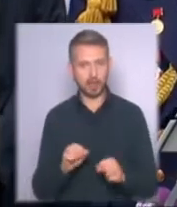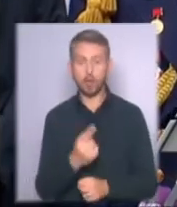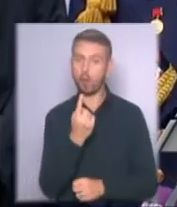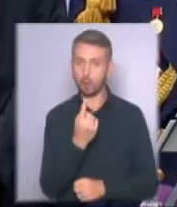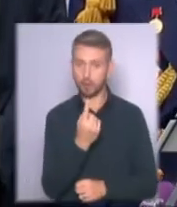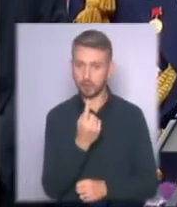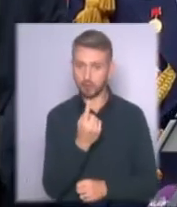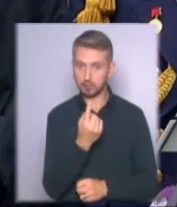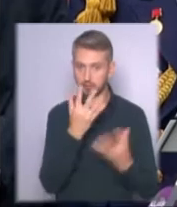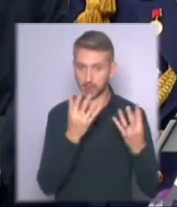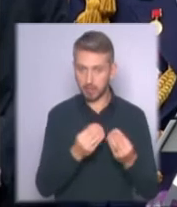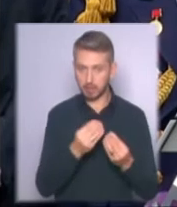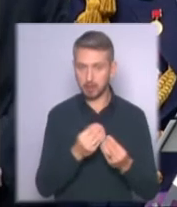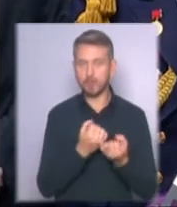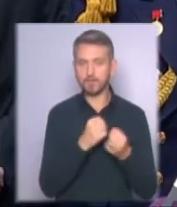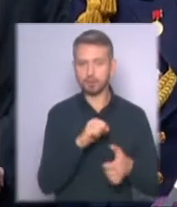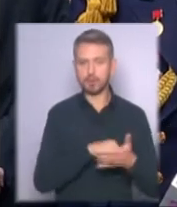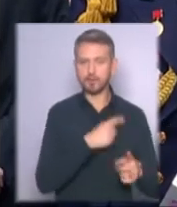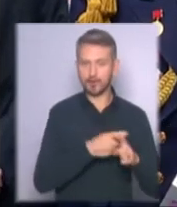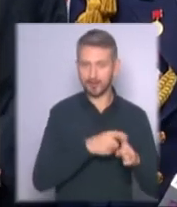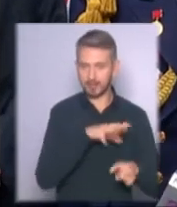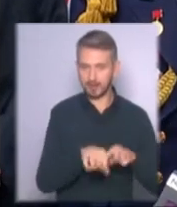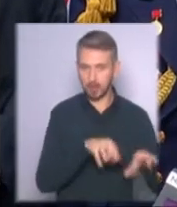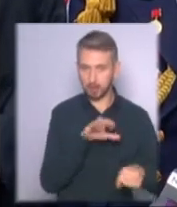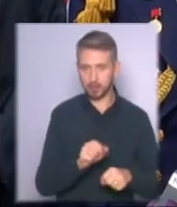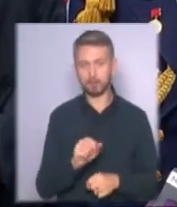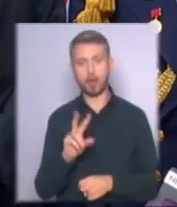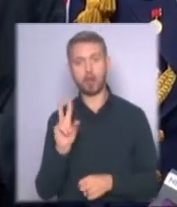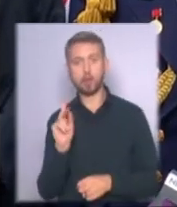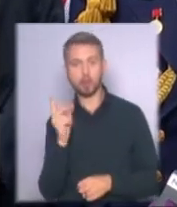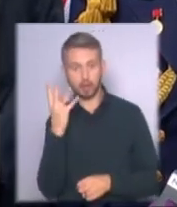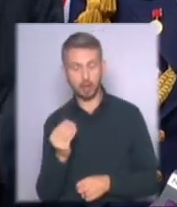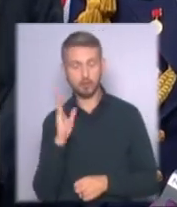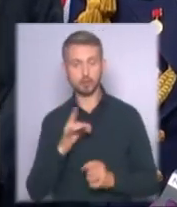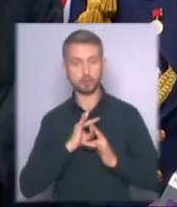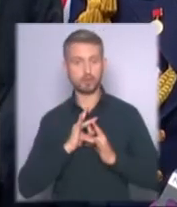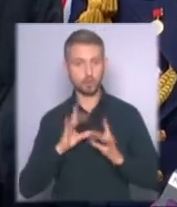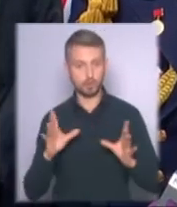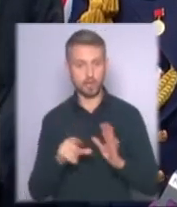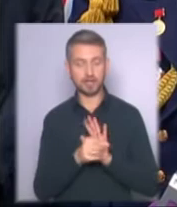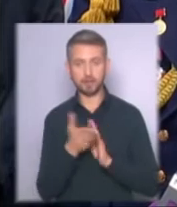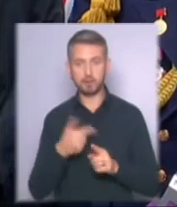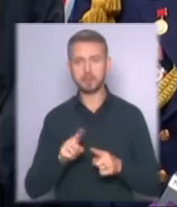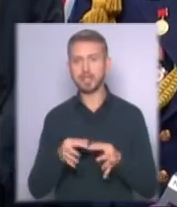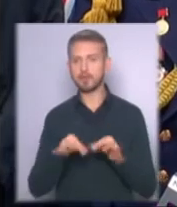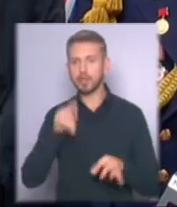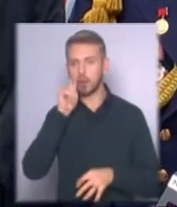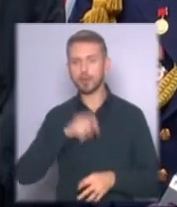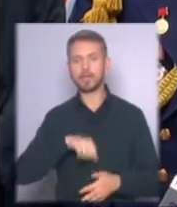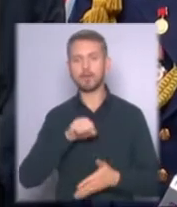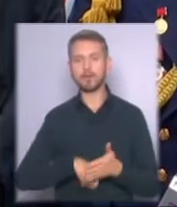від фашистських загарбників, а другий день ми будемо святкувати з вами це звільнення України від